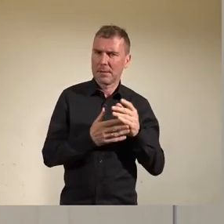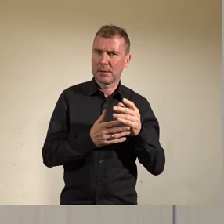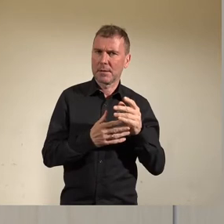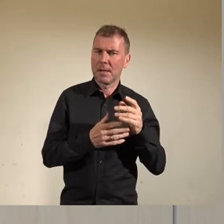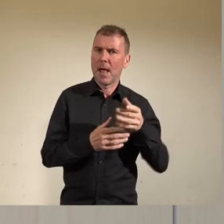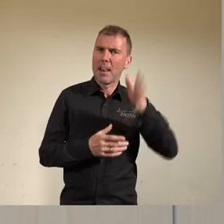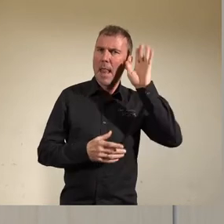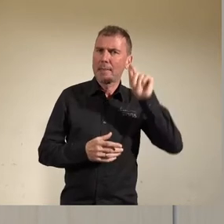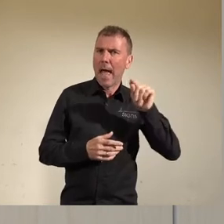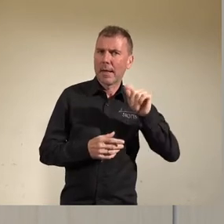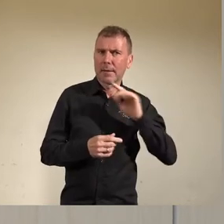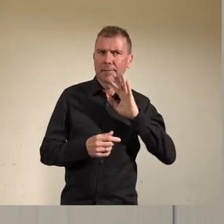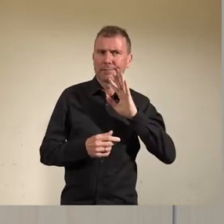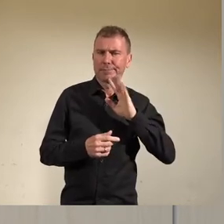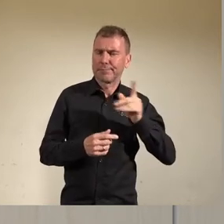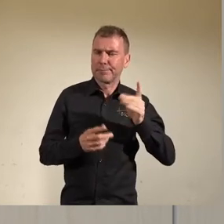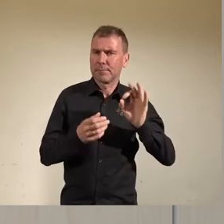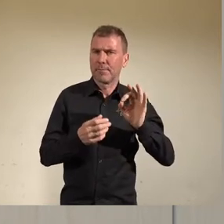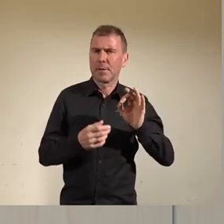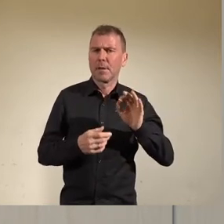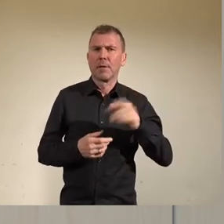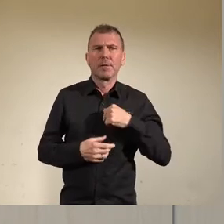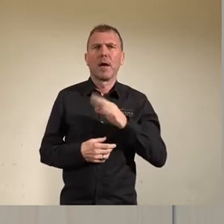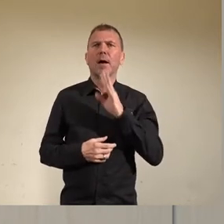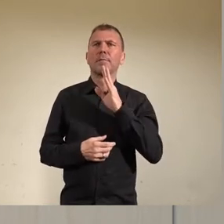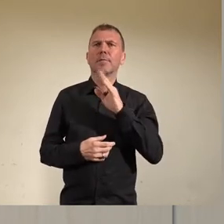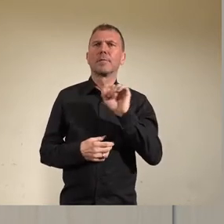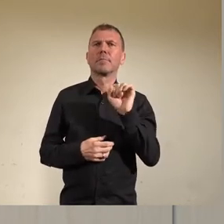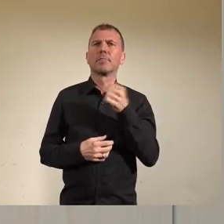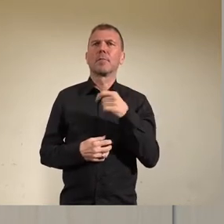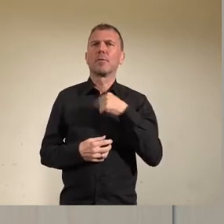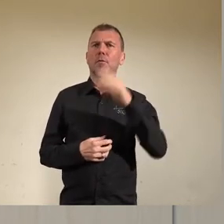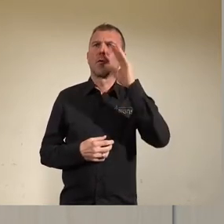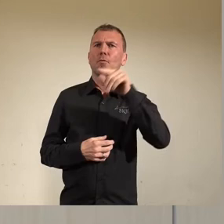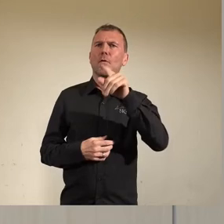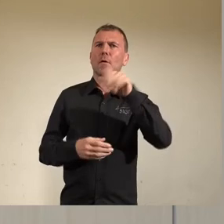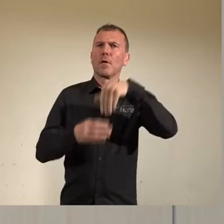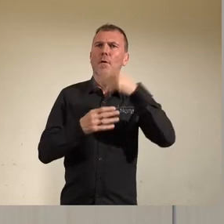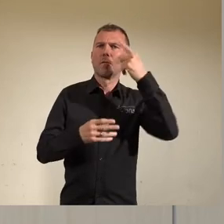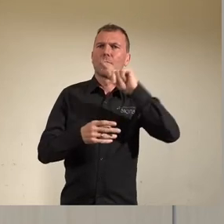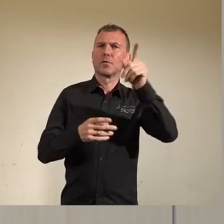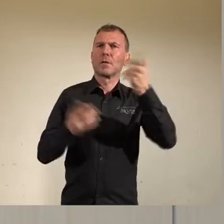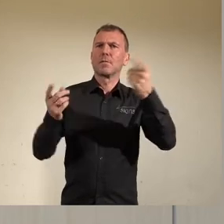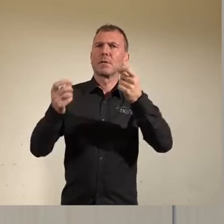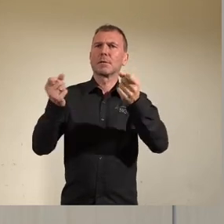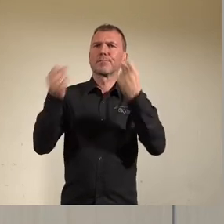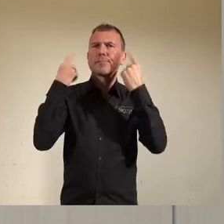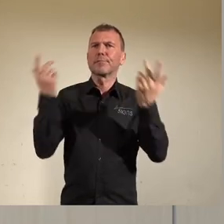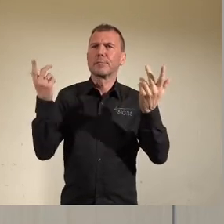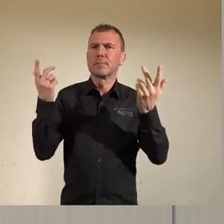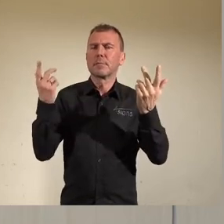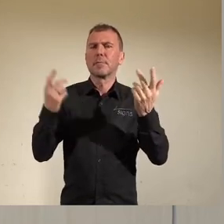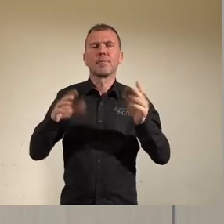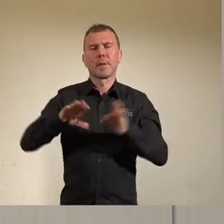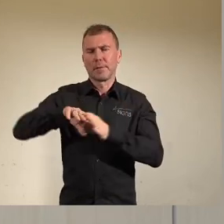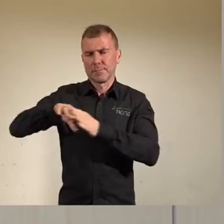ist zwar eher auf dieses eigene sprachliche Unvermögen als auf den Autor zu schließen, aber lassen wir es.